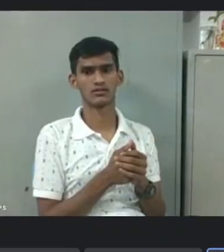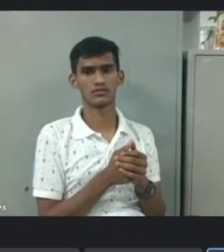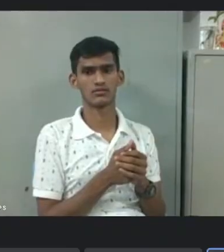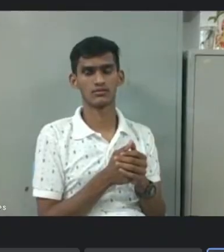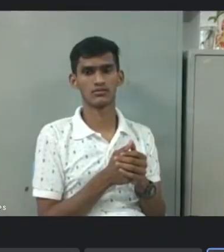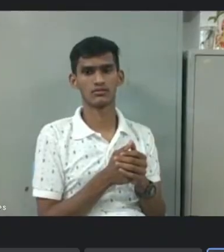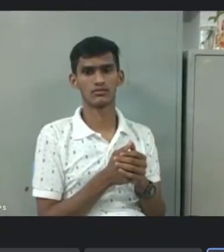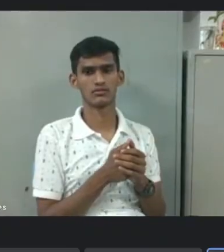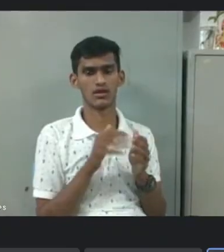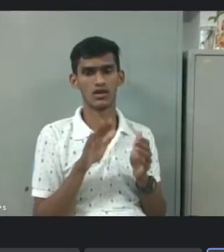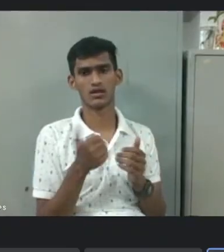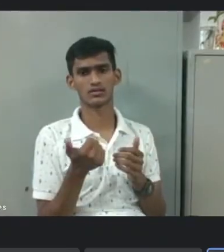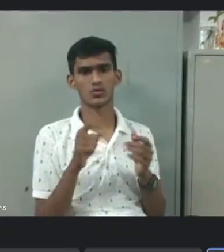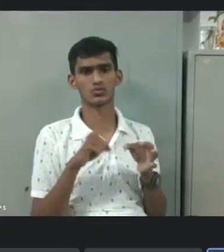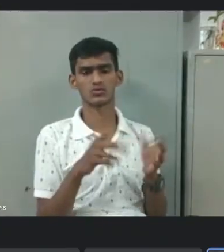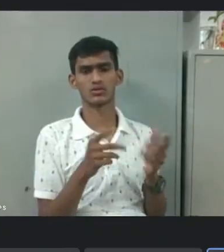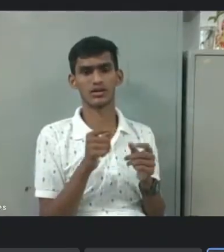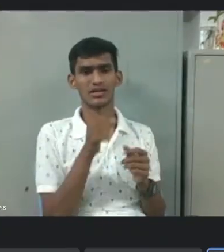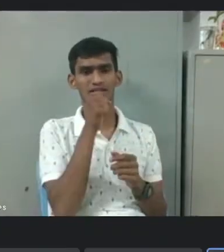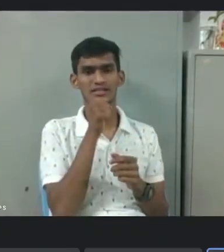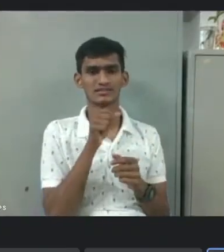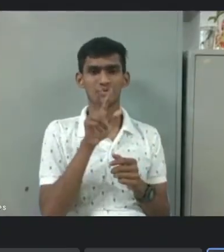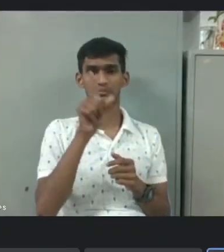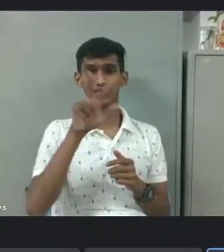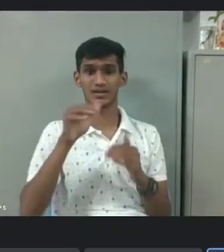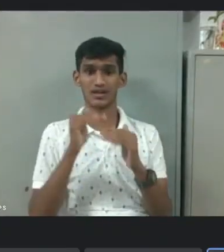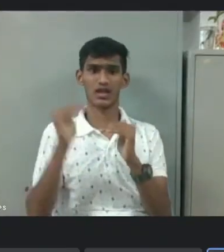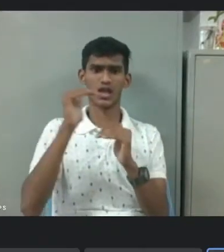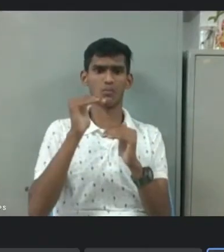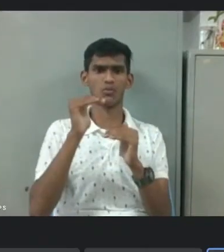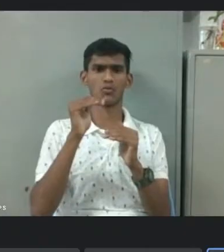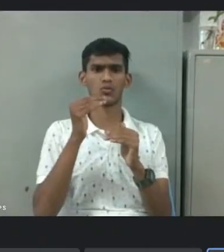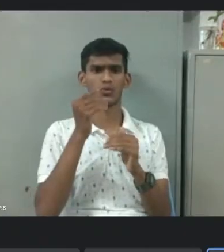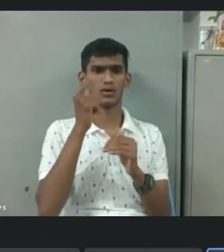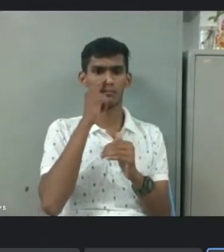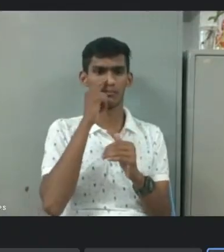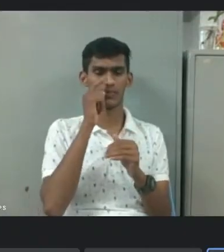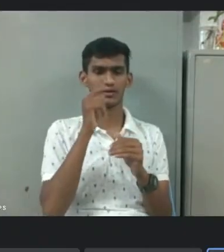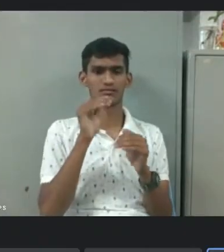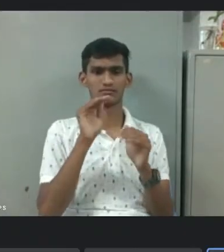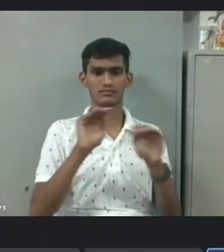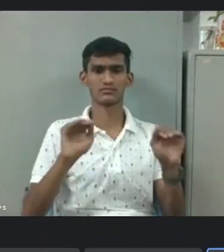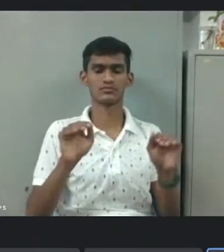ഡോക്ടർ, മറ്റൊരു ചോദ്യം, 18 വയസ്സിന് മുകളിലുള്ള പെൺകുട്ടികൾക്ക് റീഹാബിലിറ്റേഷൻ പോസിബിൾ ആണോ എന്നാണ്.